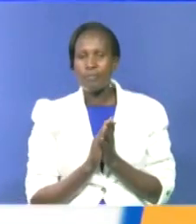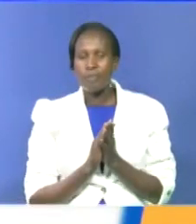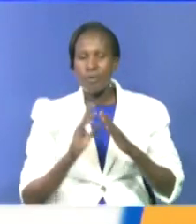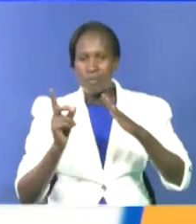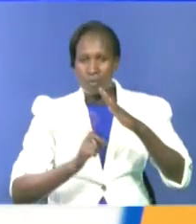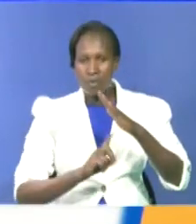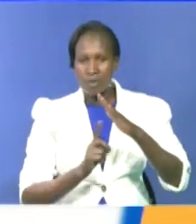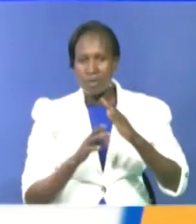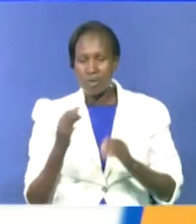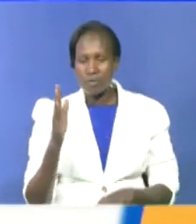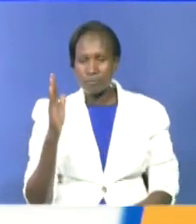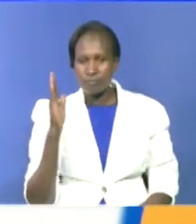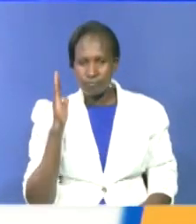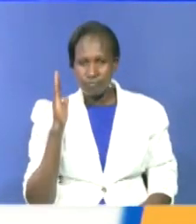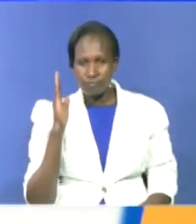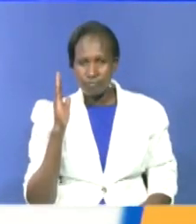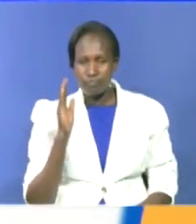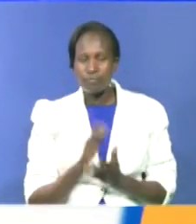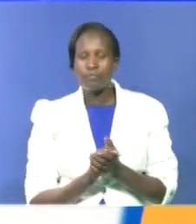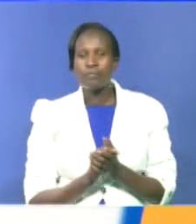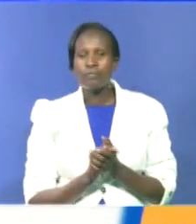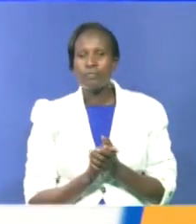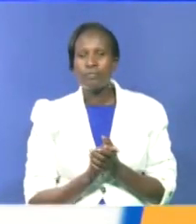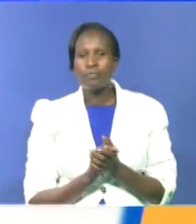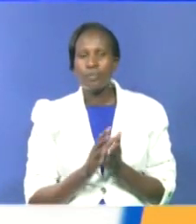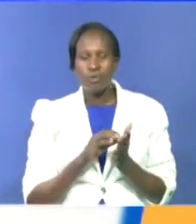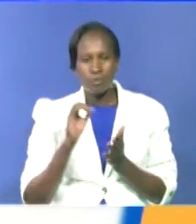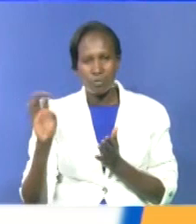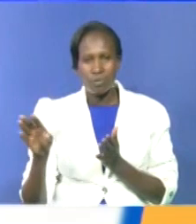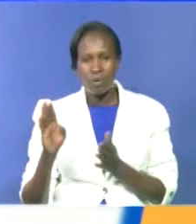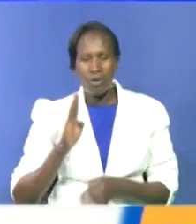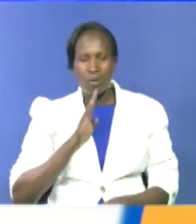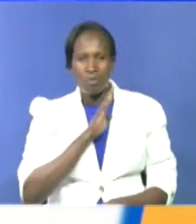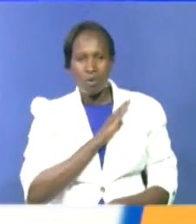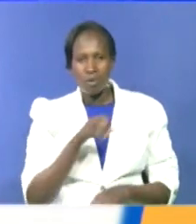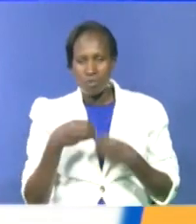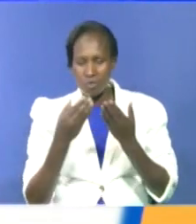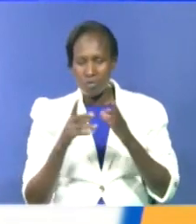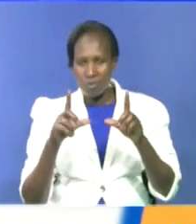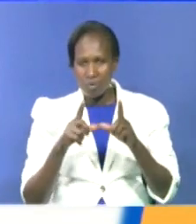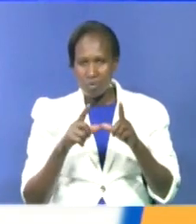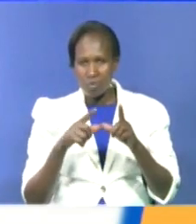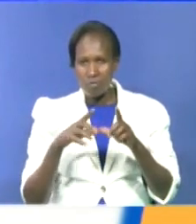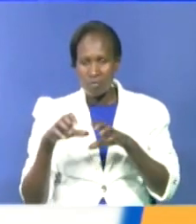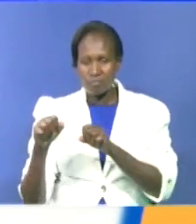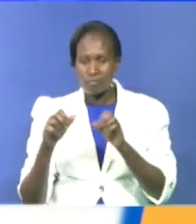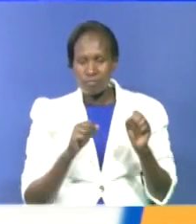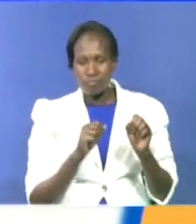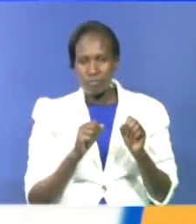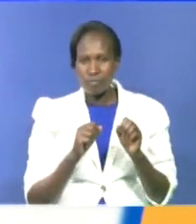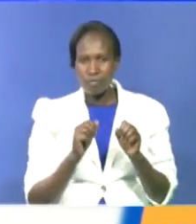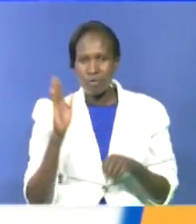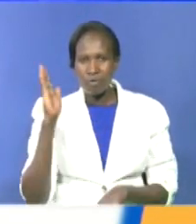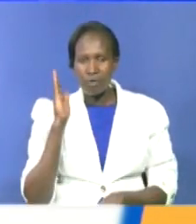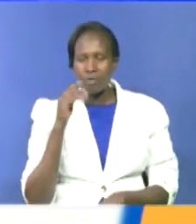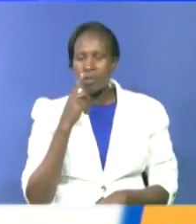Waziri wa usalama wa ndani Daktari Fred Matiangi amevunjilia mbali bodi ya kutoa leseni kwa miliki silaha nchini. Matiangi